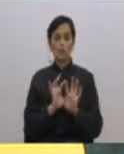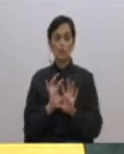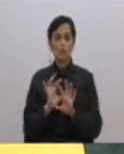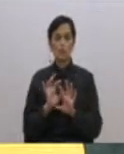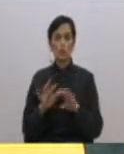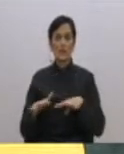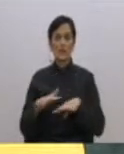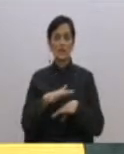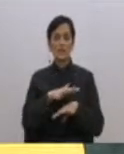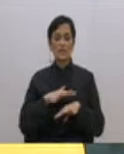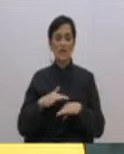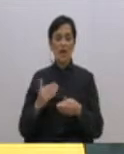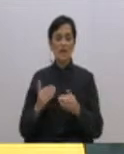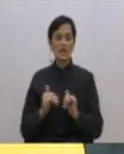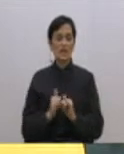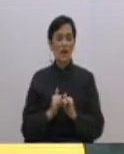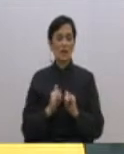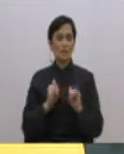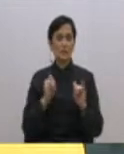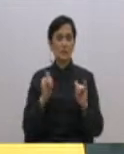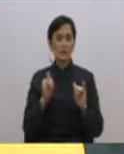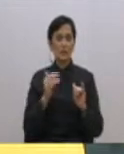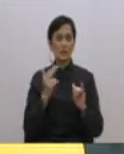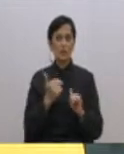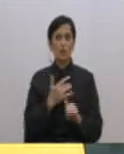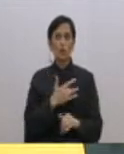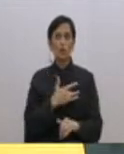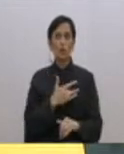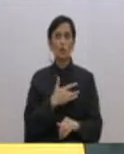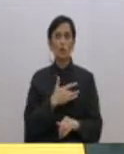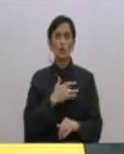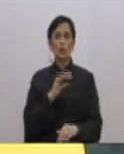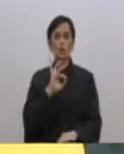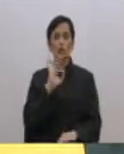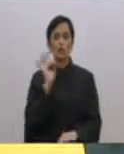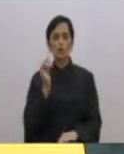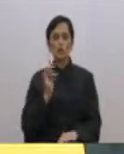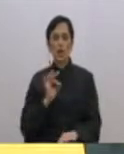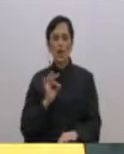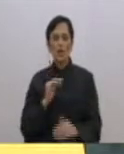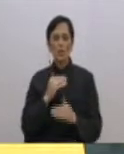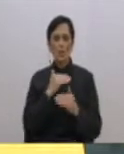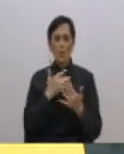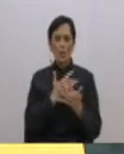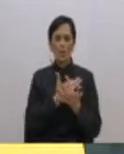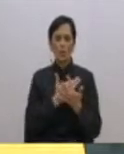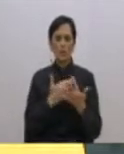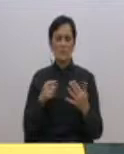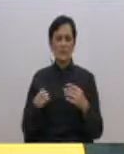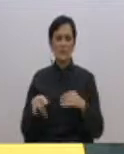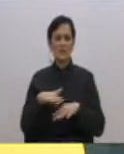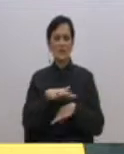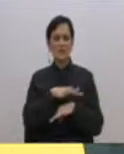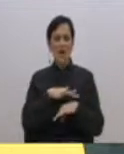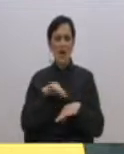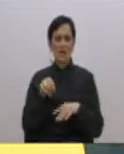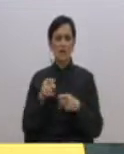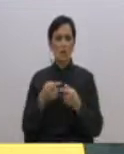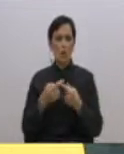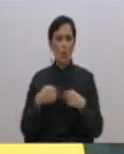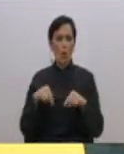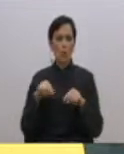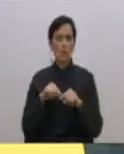დარგის განვითარებაზე და იგულისხმება შემოქმედებითი ინდუსტრიები და ის დარგი რაშიც თქვათ ის